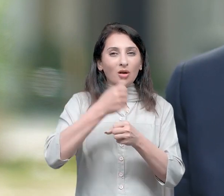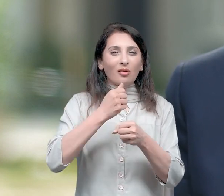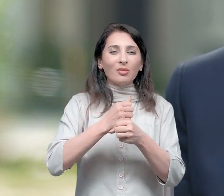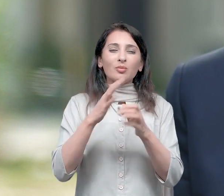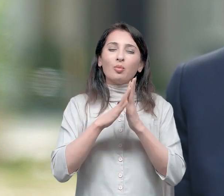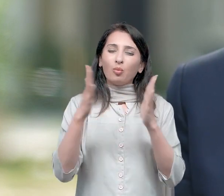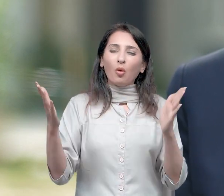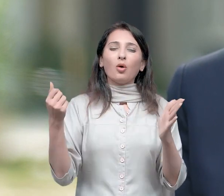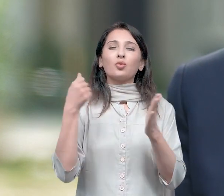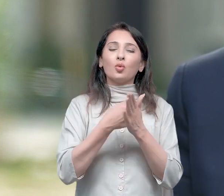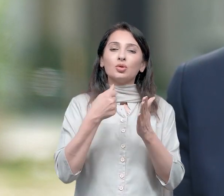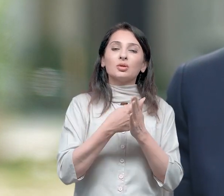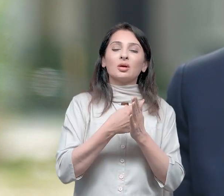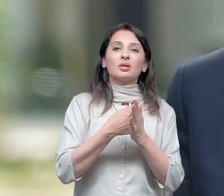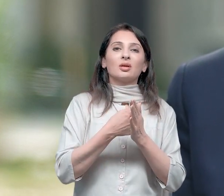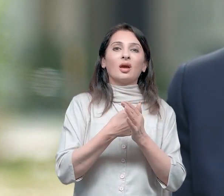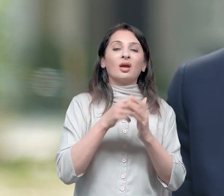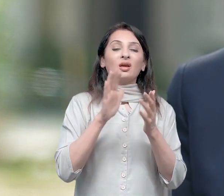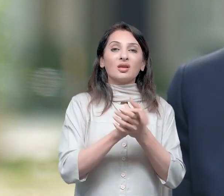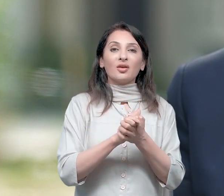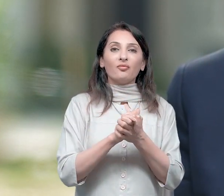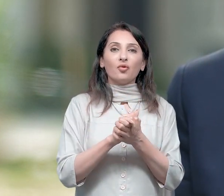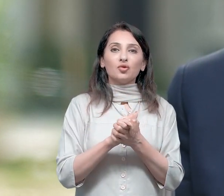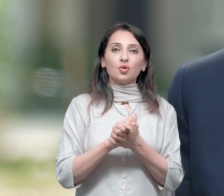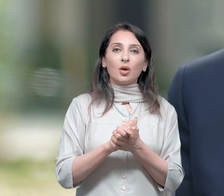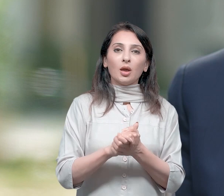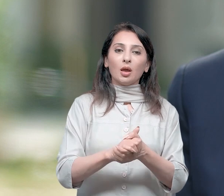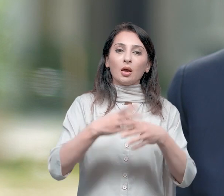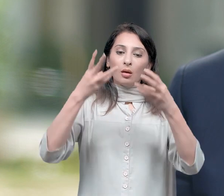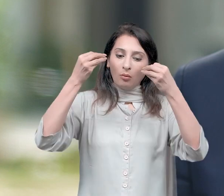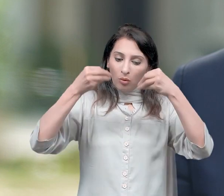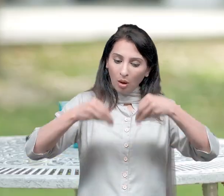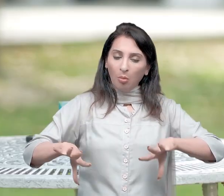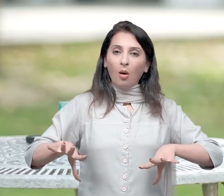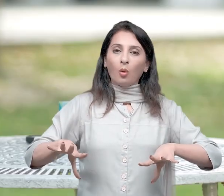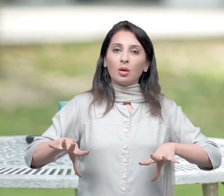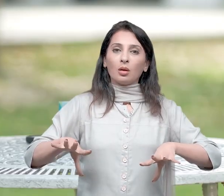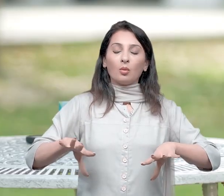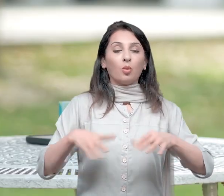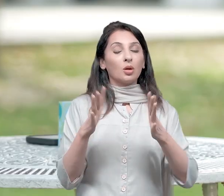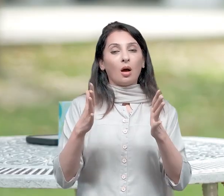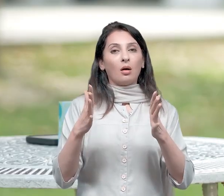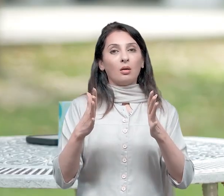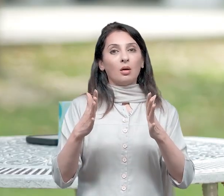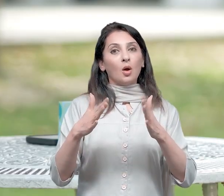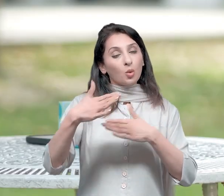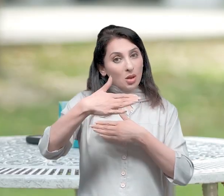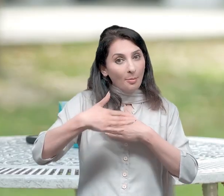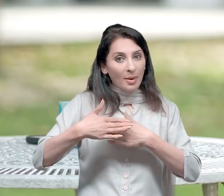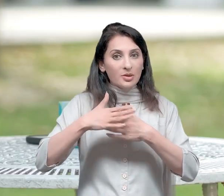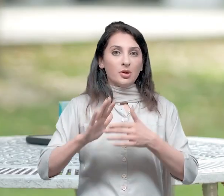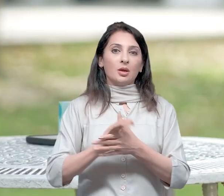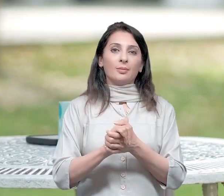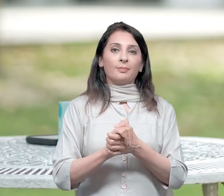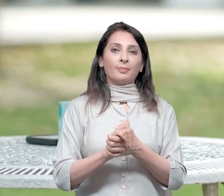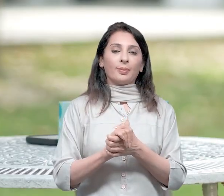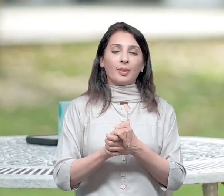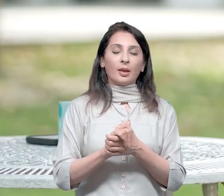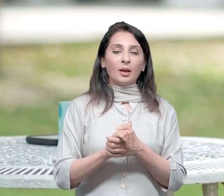ہے کہ وہ سٹیج جو ایک ڈیفالٹ کی ہوتی ہے وہ ہمارے پہ نہ آئے۔ پچھلے 6-8 مہینے سے یہ سلسلہ چل رہا ہے